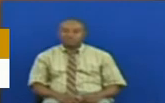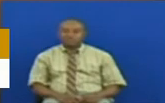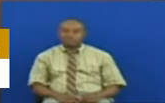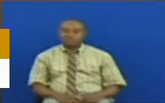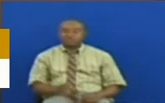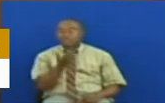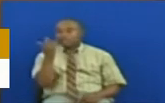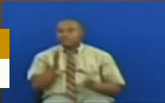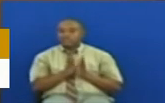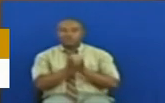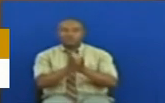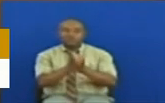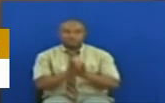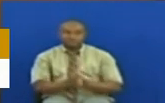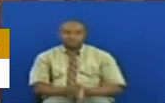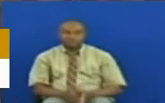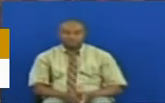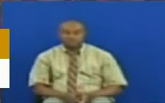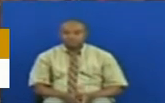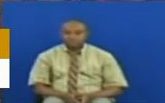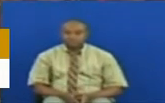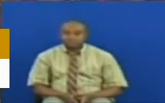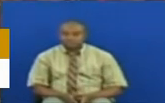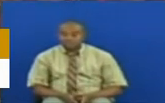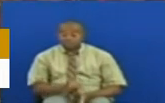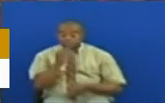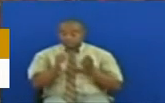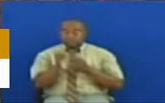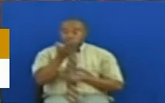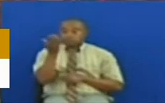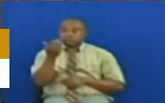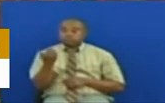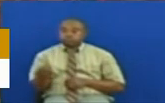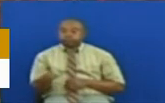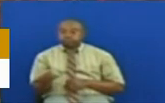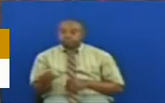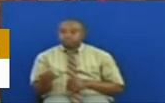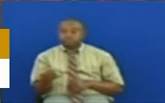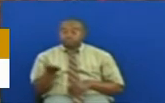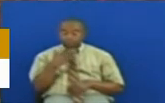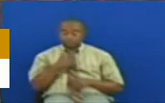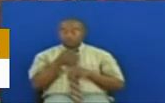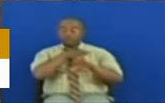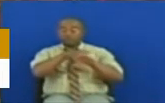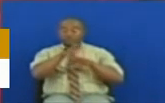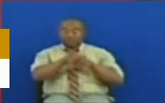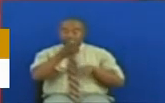Mheshimiwa Speaker, endelea tu. Yeah. Jengine ambalo tunataka kulifafanua kwamba